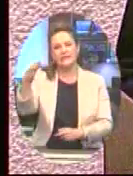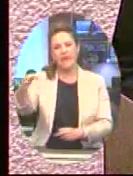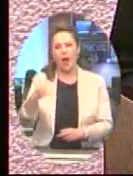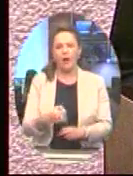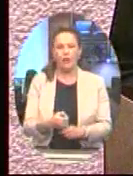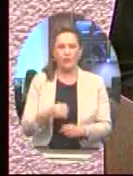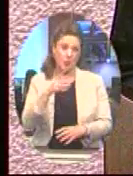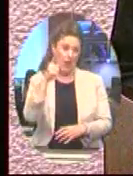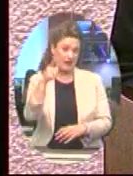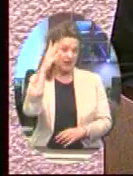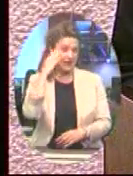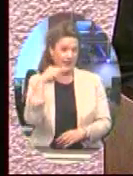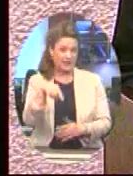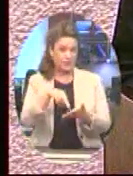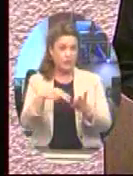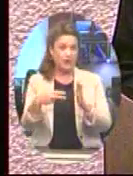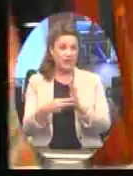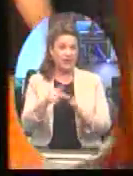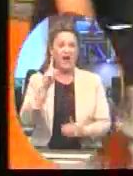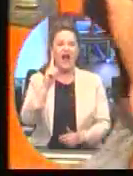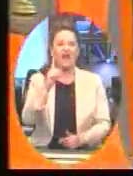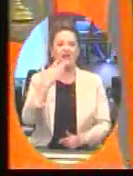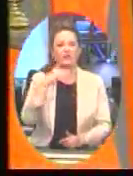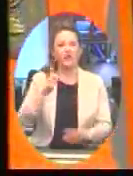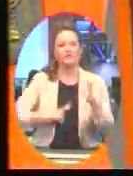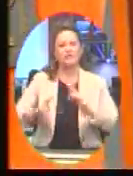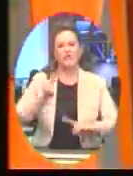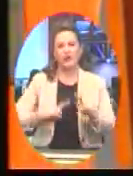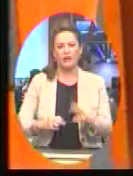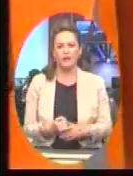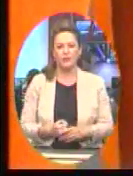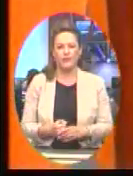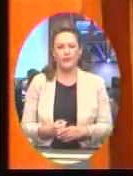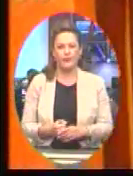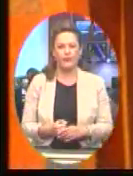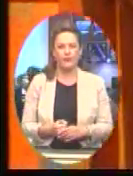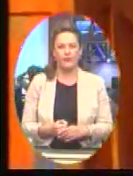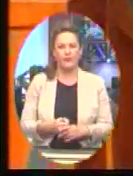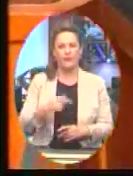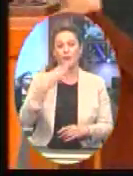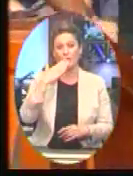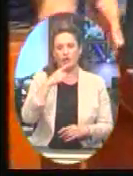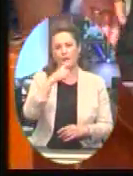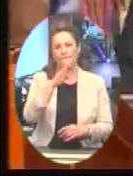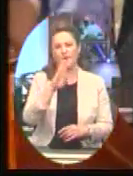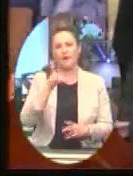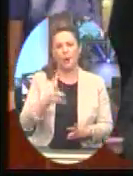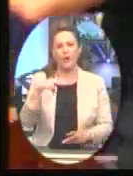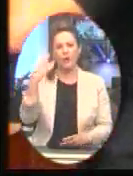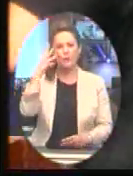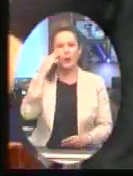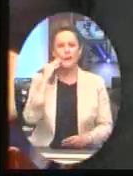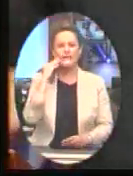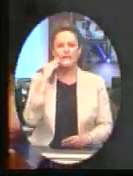פוליטית, אבל ירושלים היא זו שסובלת. בשלב הזה, בכל אופן, נתניהו יכול להיות מרוצה פוליטית מכיוון אחד, בזמן